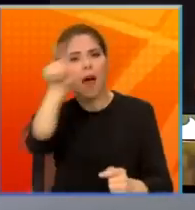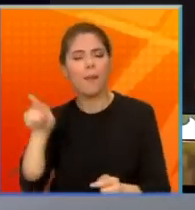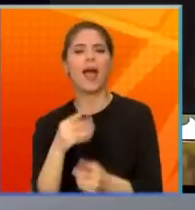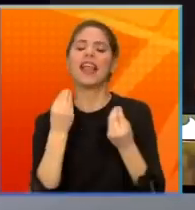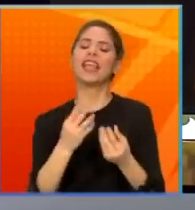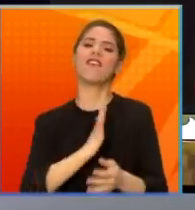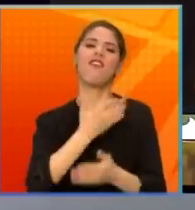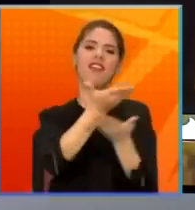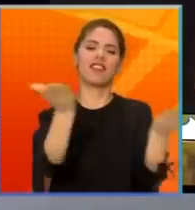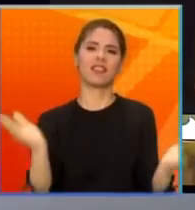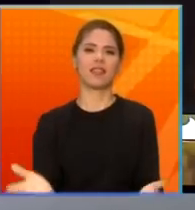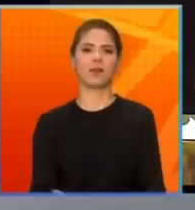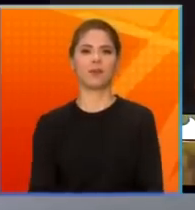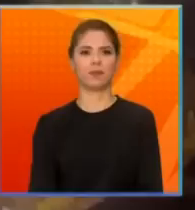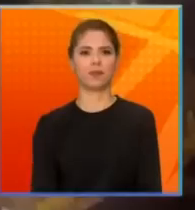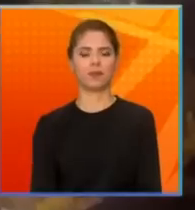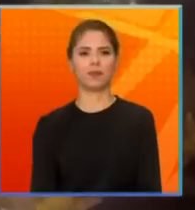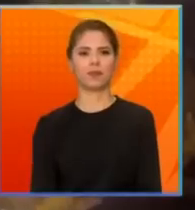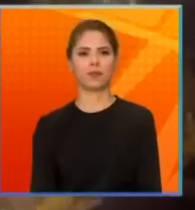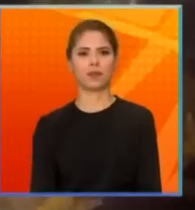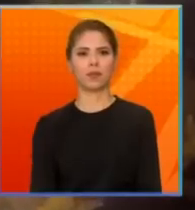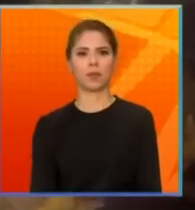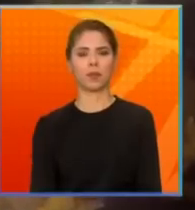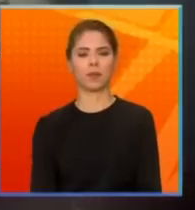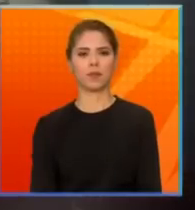sizinle. İyi ki varsınız.